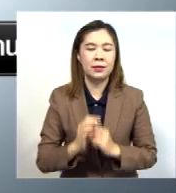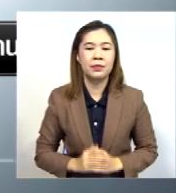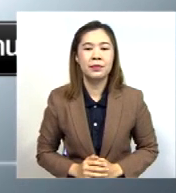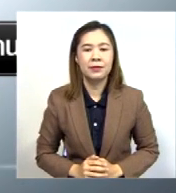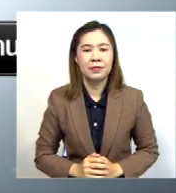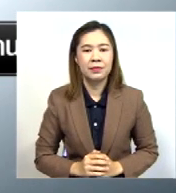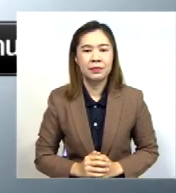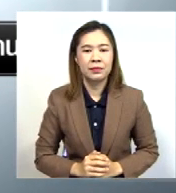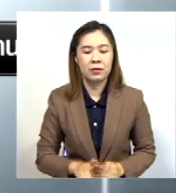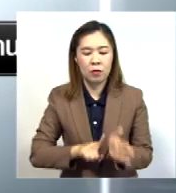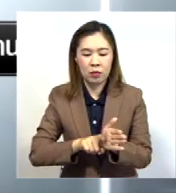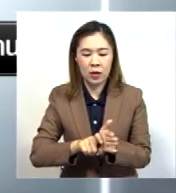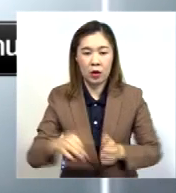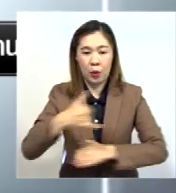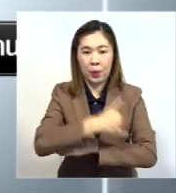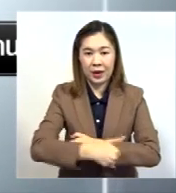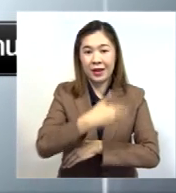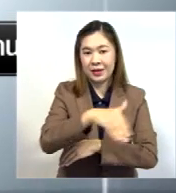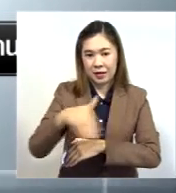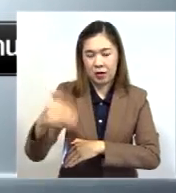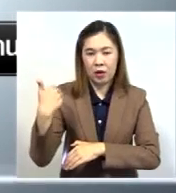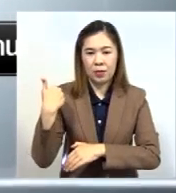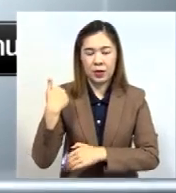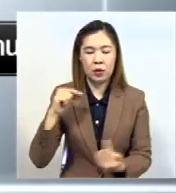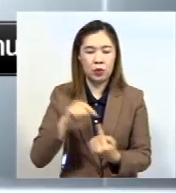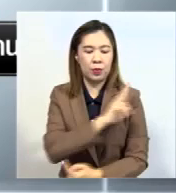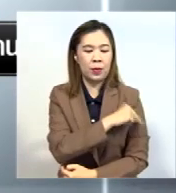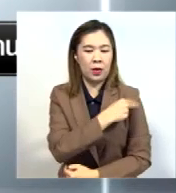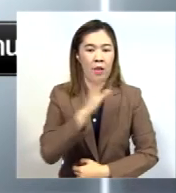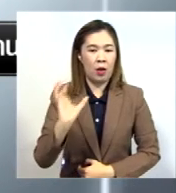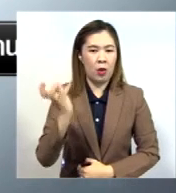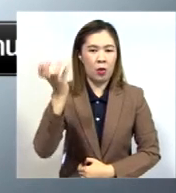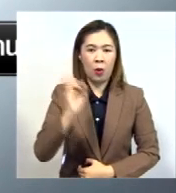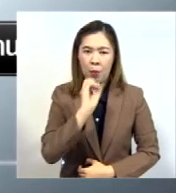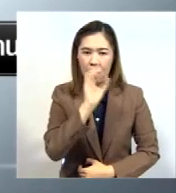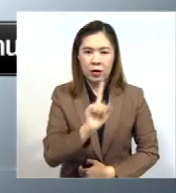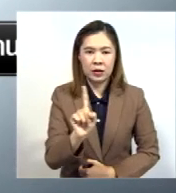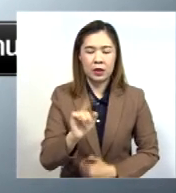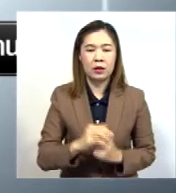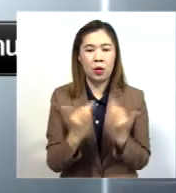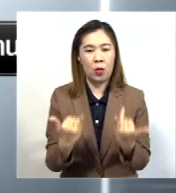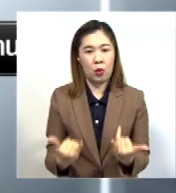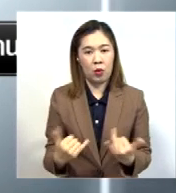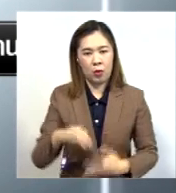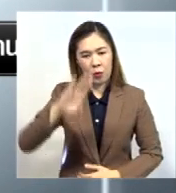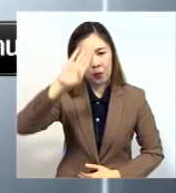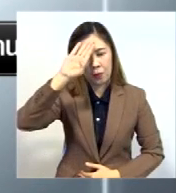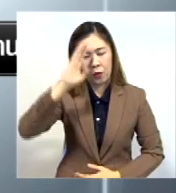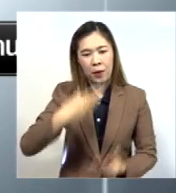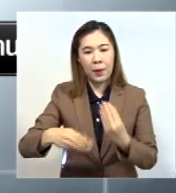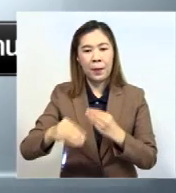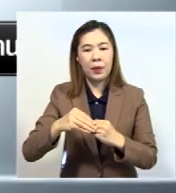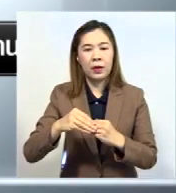เรื่องของการแพร่ระบาดในต่างประเทศกันบ้างนะคะซึ่งทางองค์การอนามัยโลกก็ระบุว่าล่าสุดมีผู้ป่วยที่เพิ่มขึ้นเ